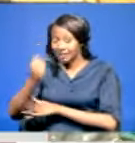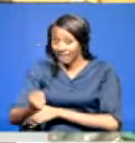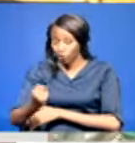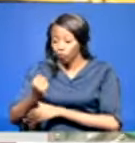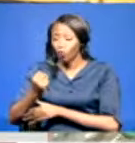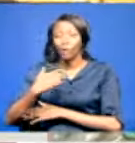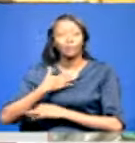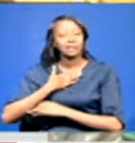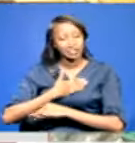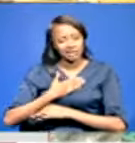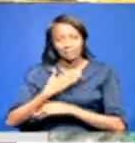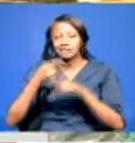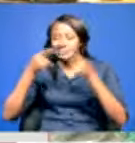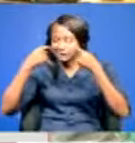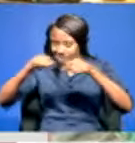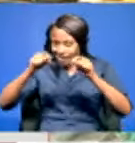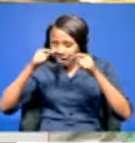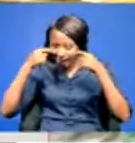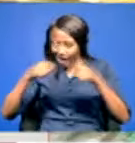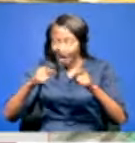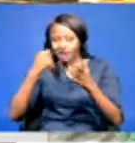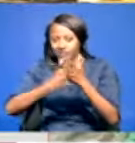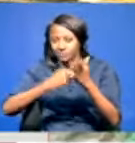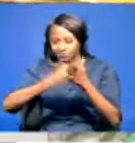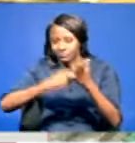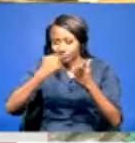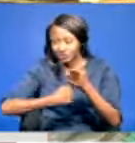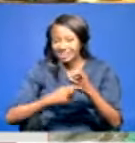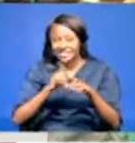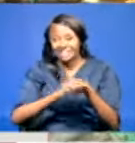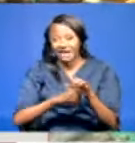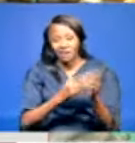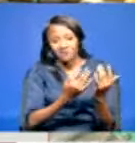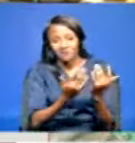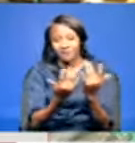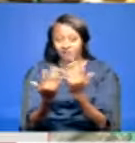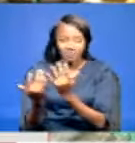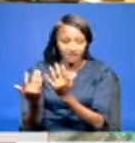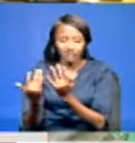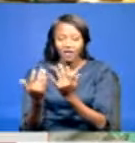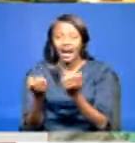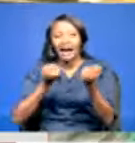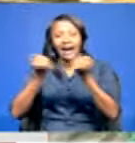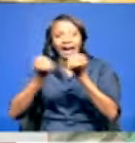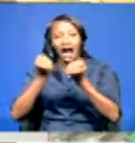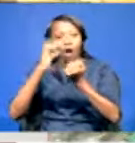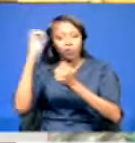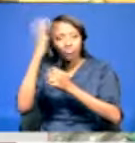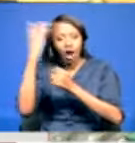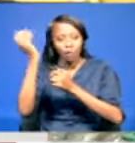wapambane. Ikuwe kazi kama hii kitokea, magari ya moto ikuwe alert, communication unit.